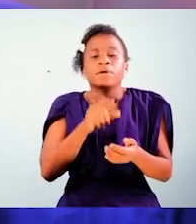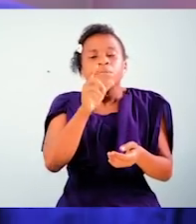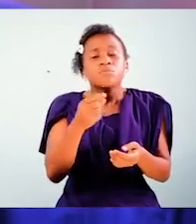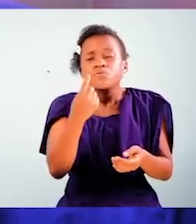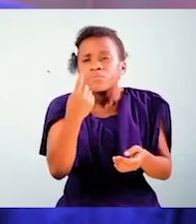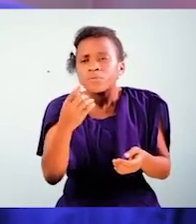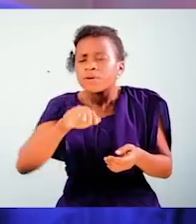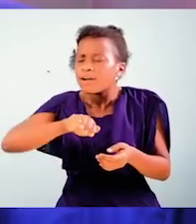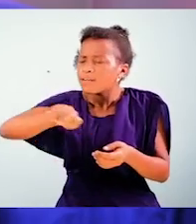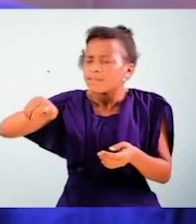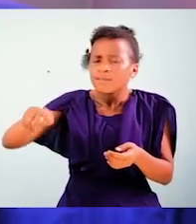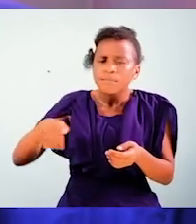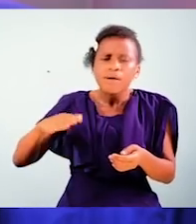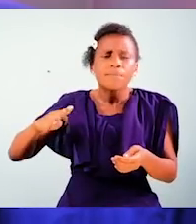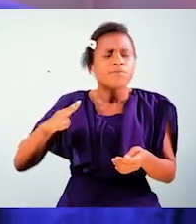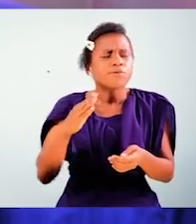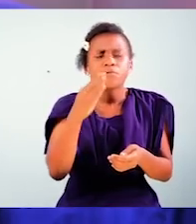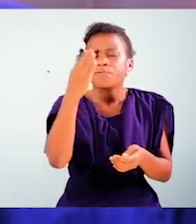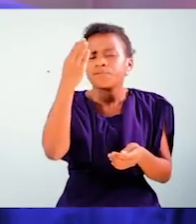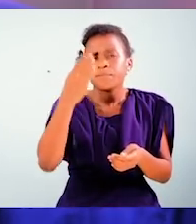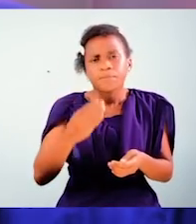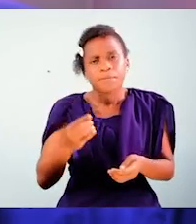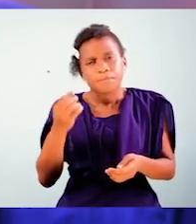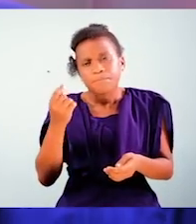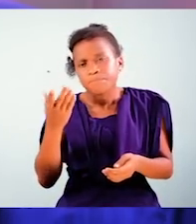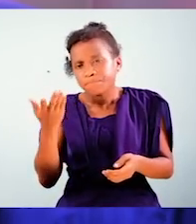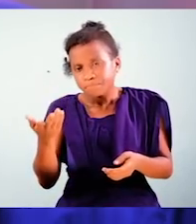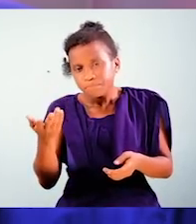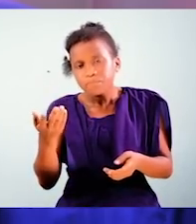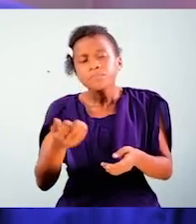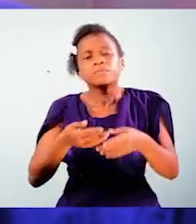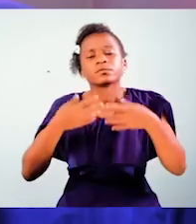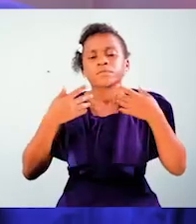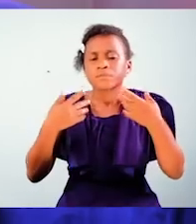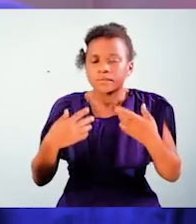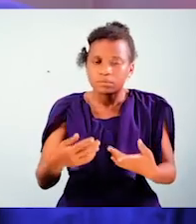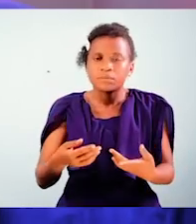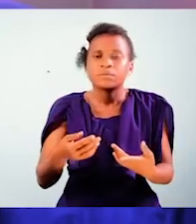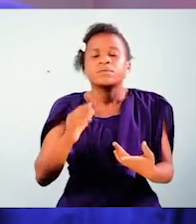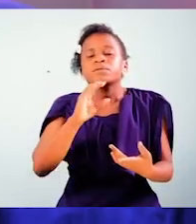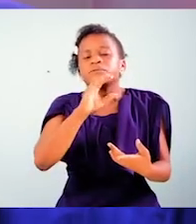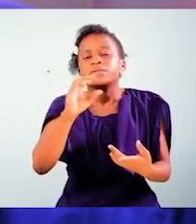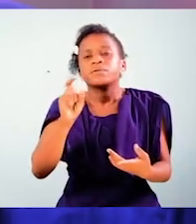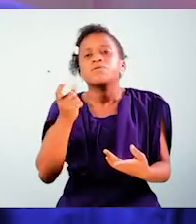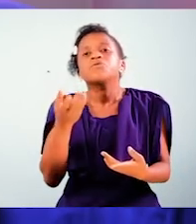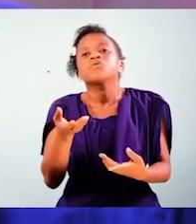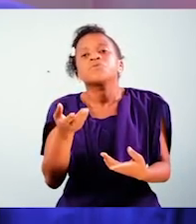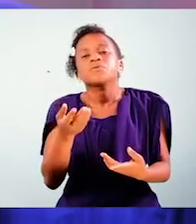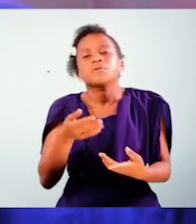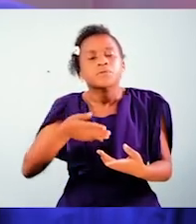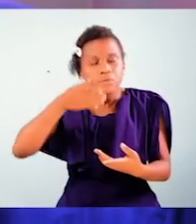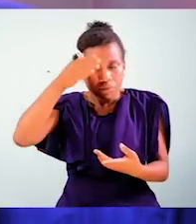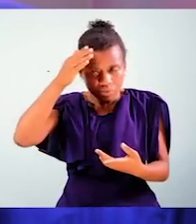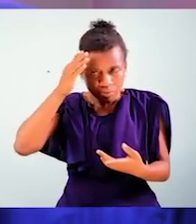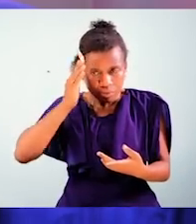anaiba mabilioni ya fedha. Sasa Watanzania waelewe kwamba huyu CAG anapotetea zile fedha, serikali inapopiga